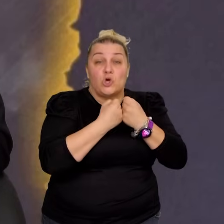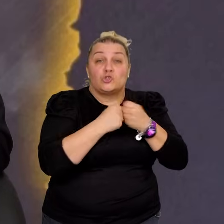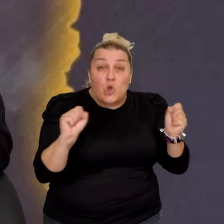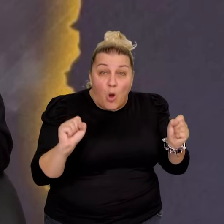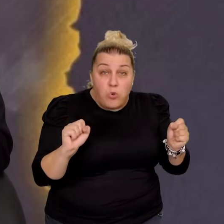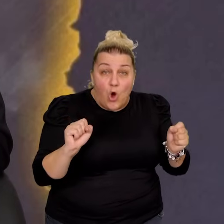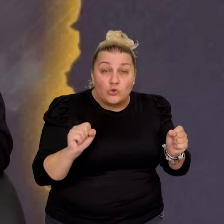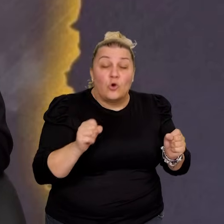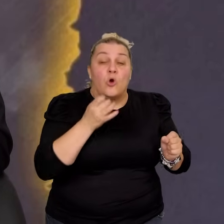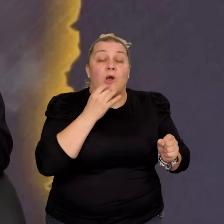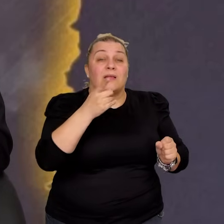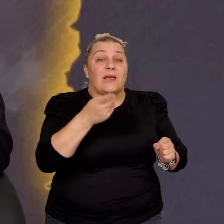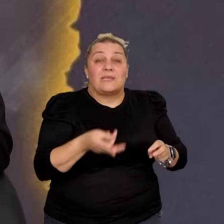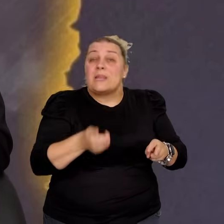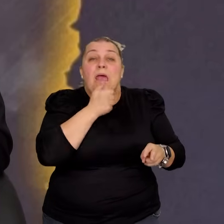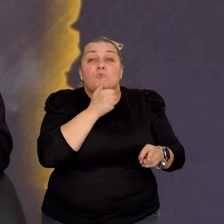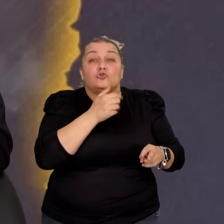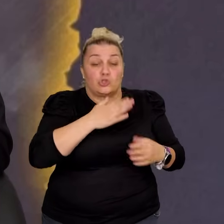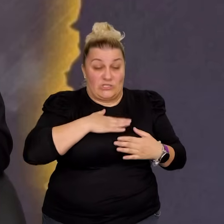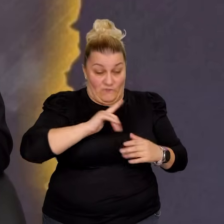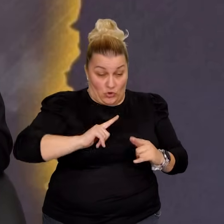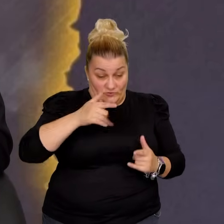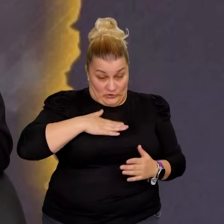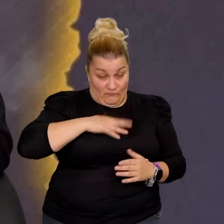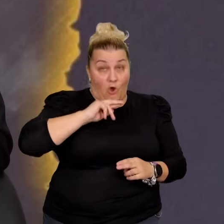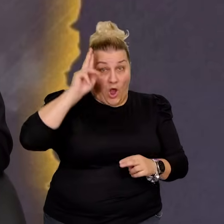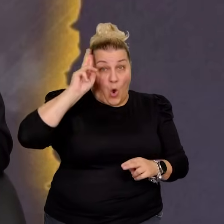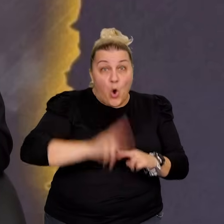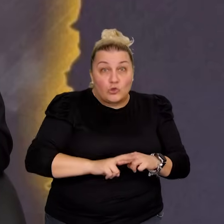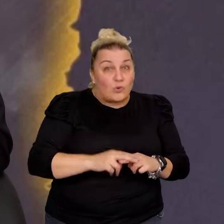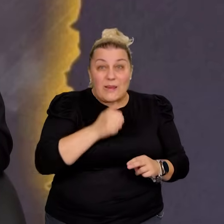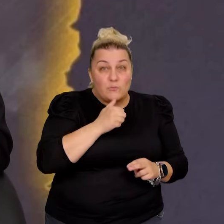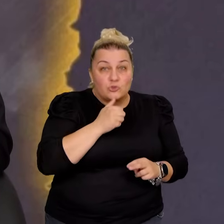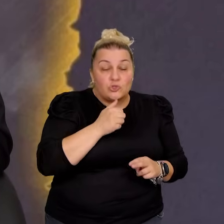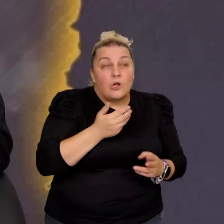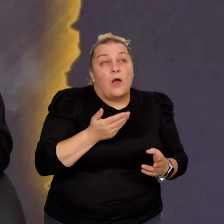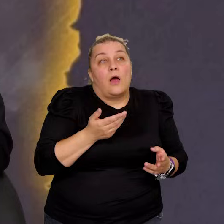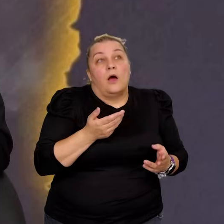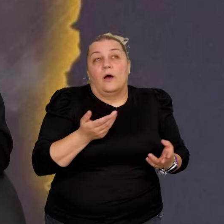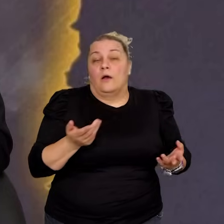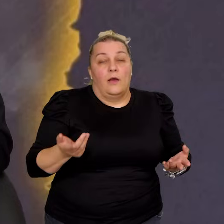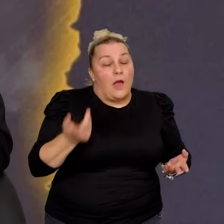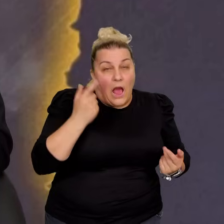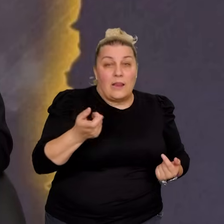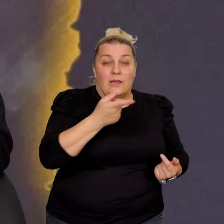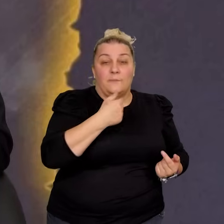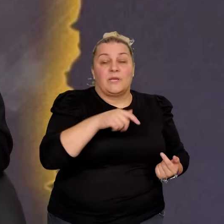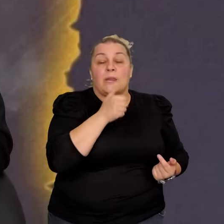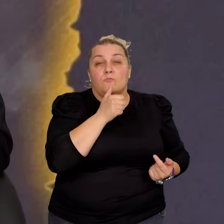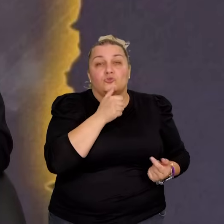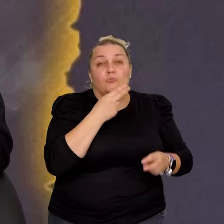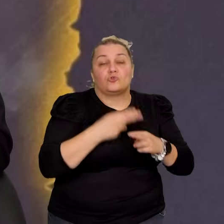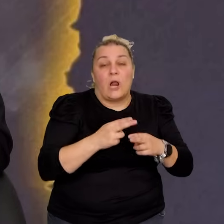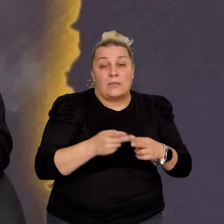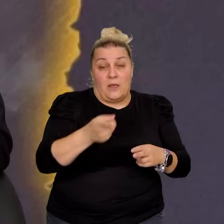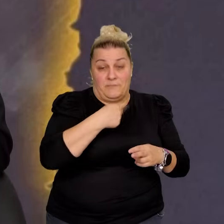odlučuješ u svom životu, mislim da je to jednostavno. Ali kažem, opet nemamo se pravo žaliti. Mi koji smo završili u